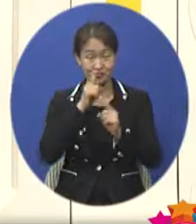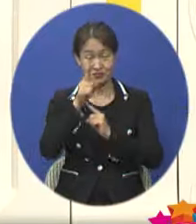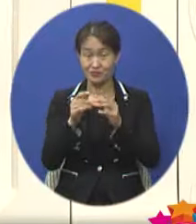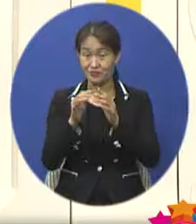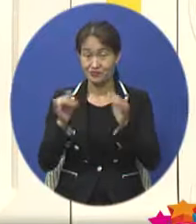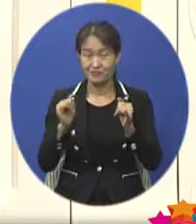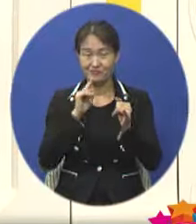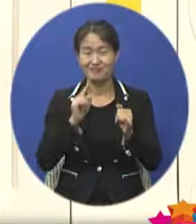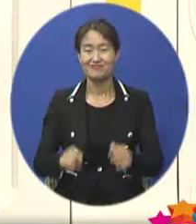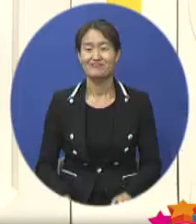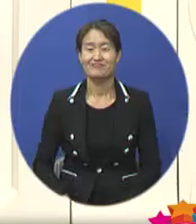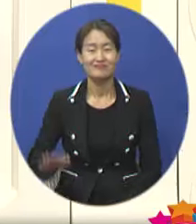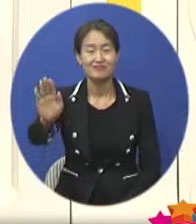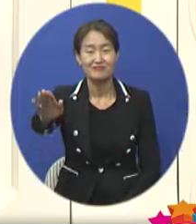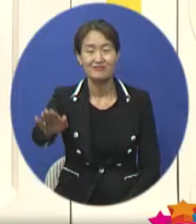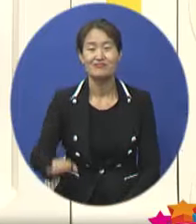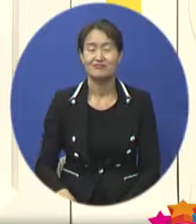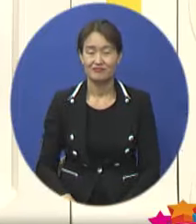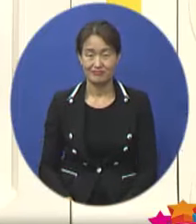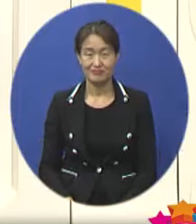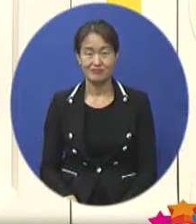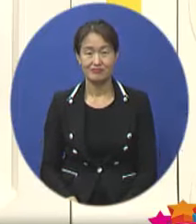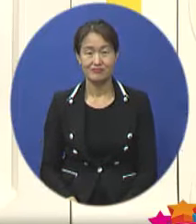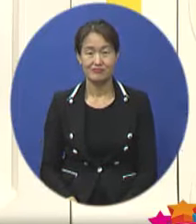만나보도록 하겠습니다. 여보세요?